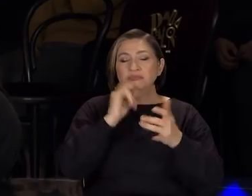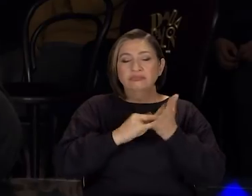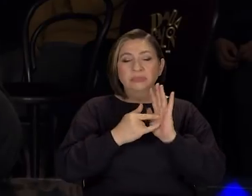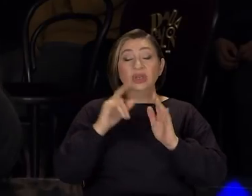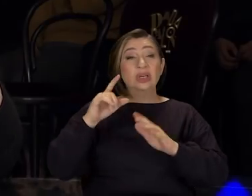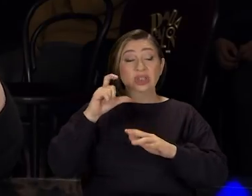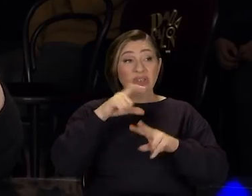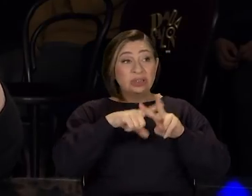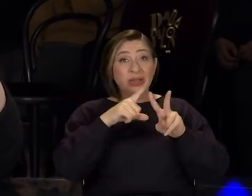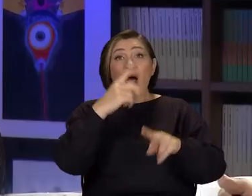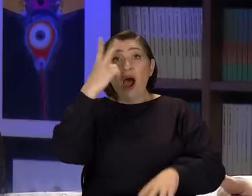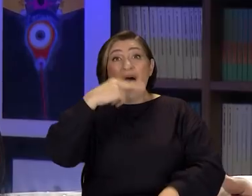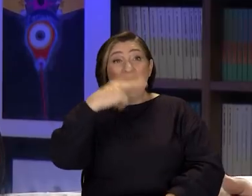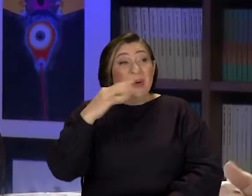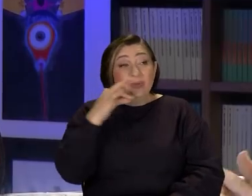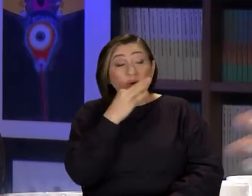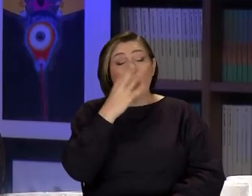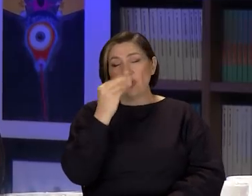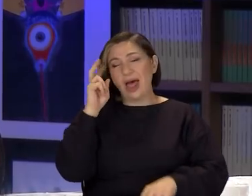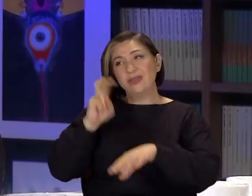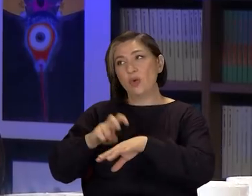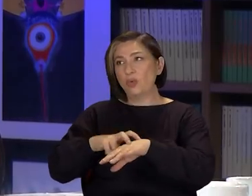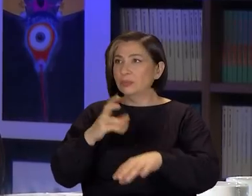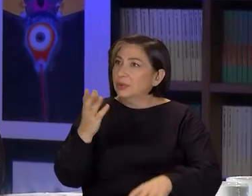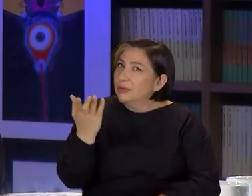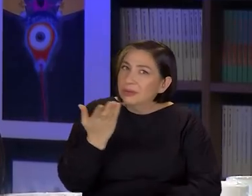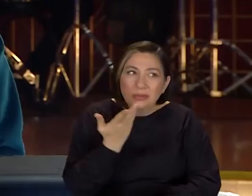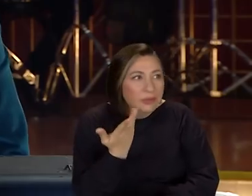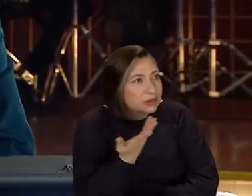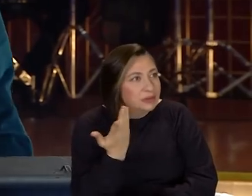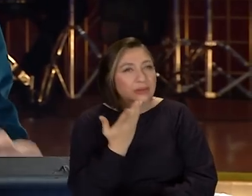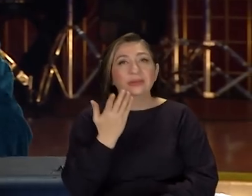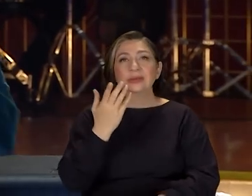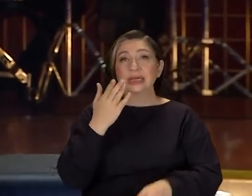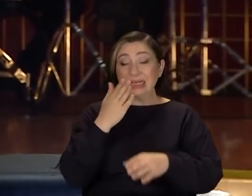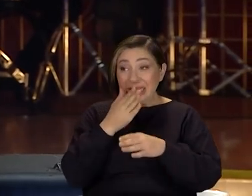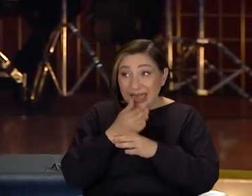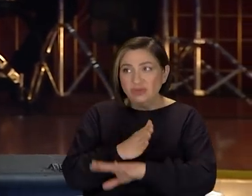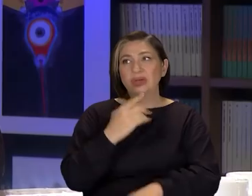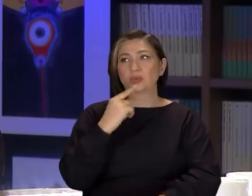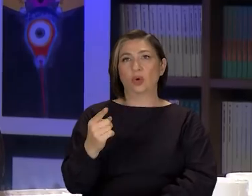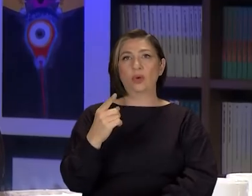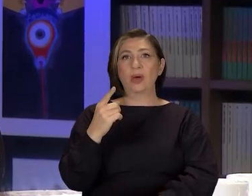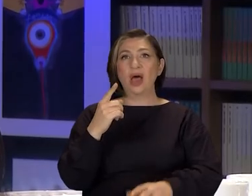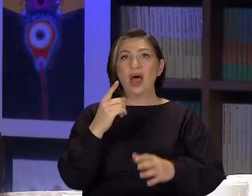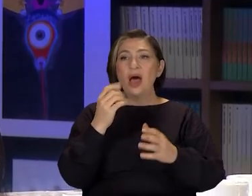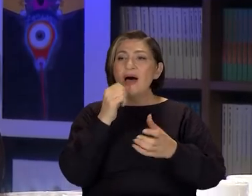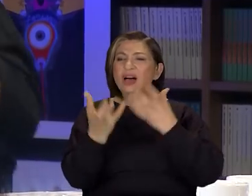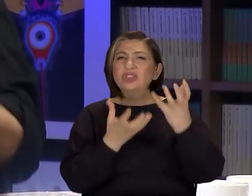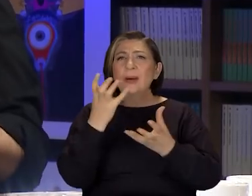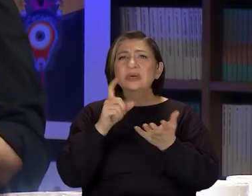Can benimle beraber sürekli... Ağlamak üzere olduğunu hatırlıyorum. Haşlanmış ya. Tavuk yedi sürekli, yani, gerçekten. Yani haşlanmış tavuk